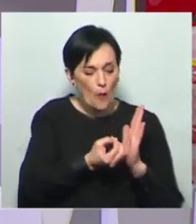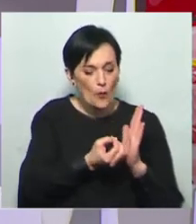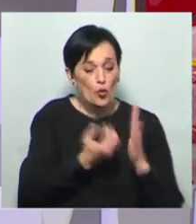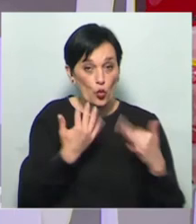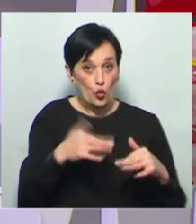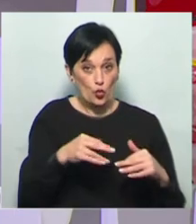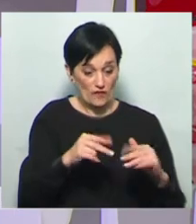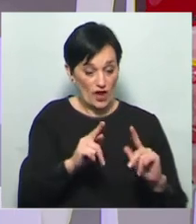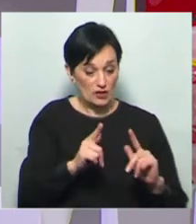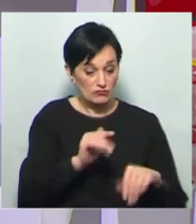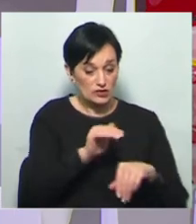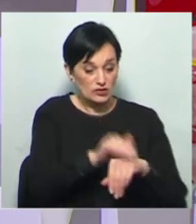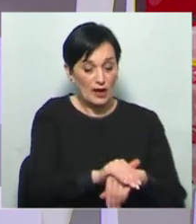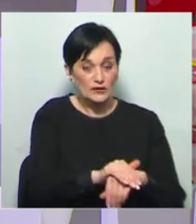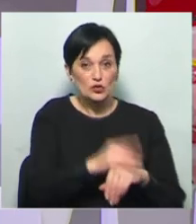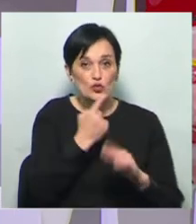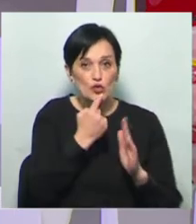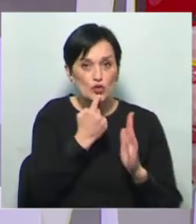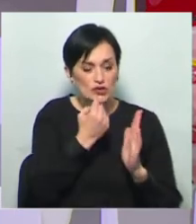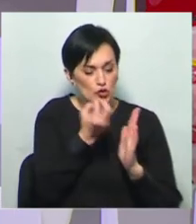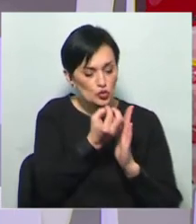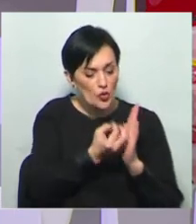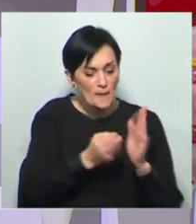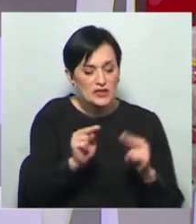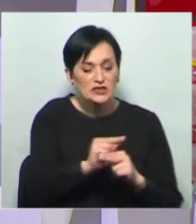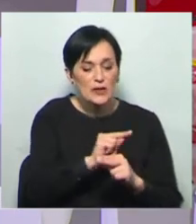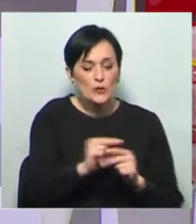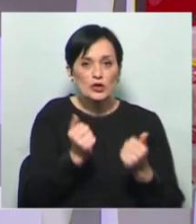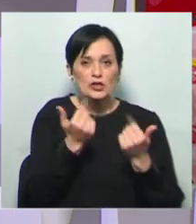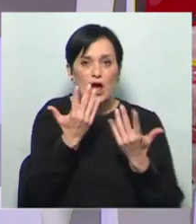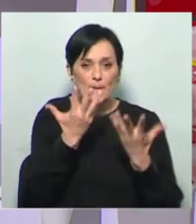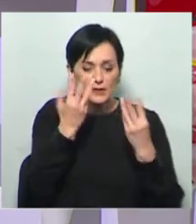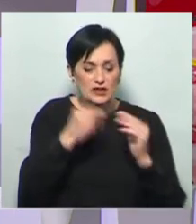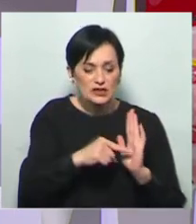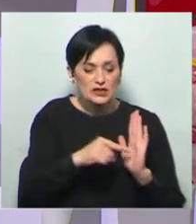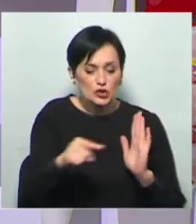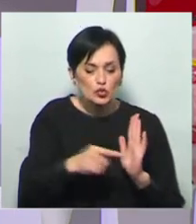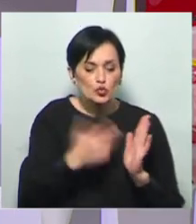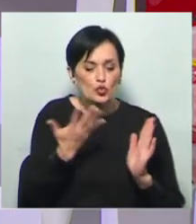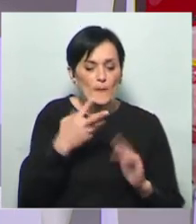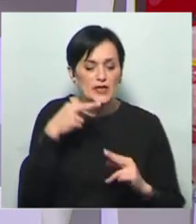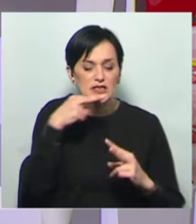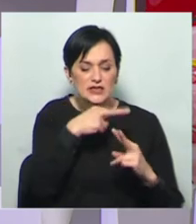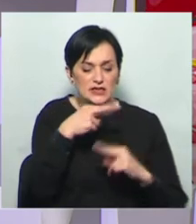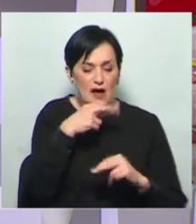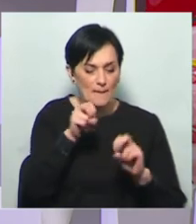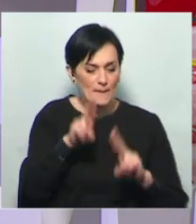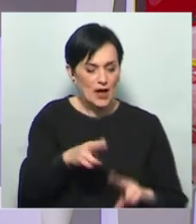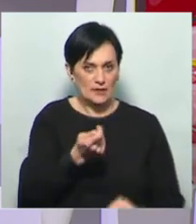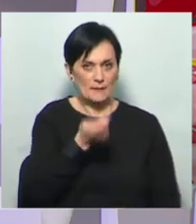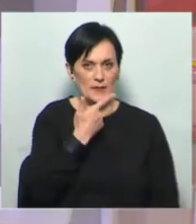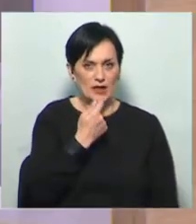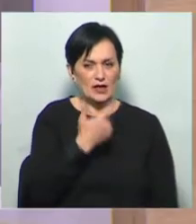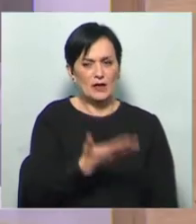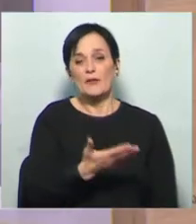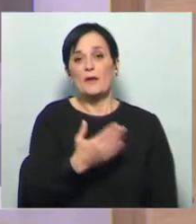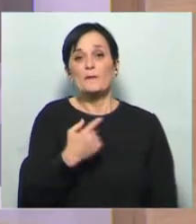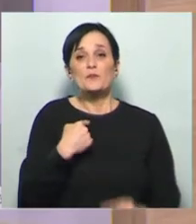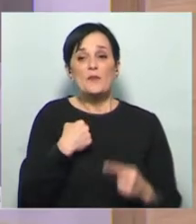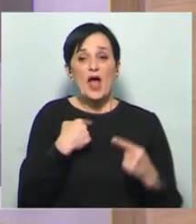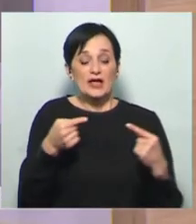ან უკვე დადასტურებული თრომბოზის სამკურნალოდ, რამდენი ხნის განმავლობაში და რომელი ანტიკოაგულანტის მიღება. ერთ მაყურებელს მინდა დავაზუსტო,